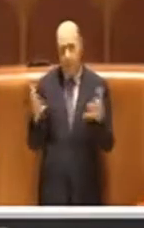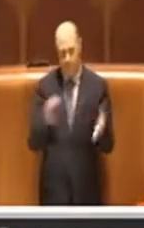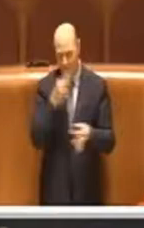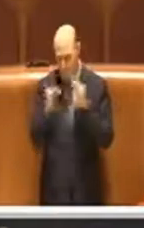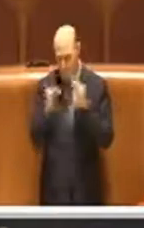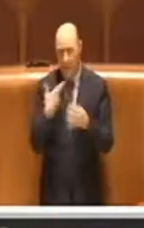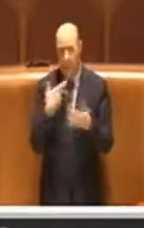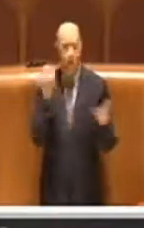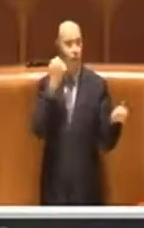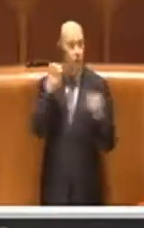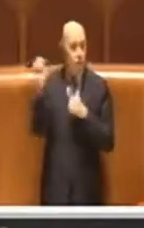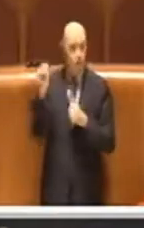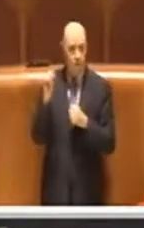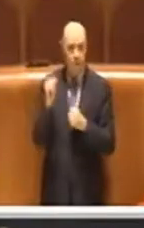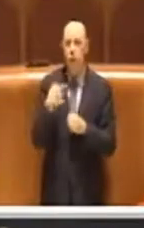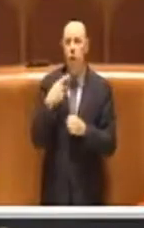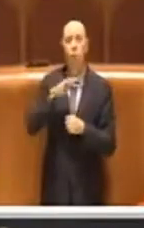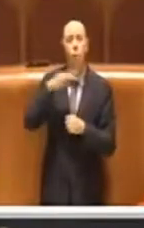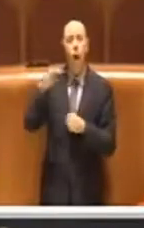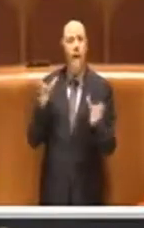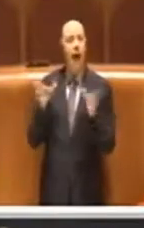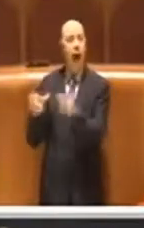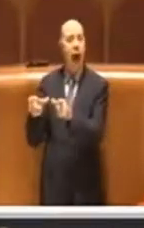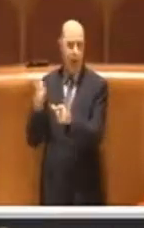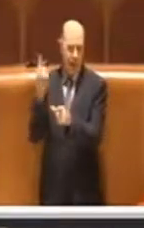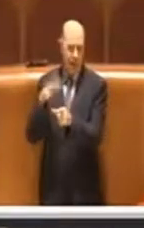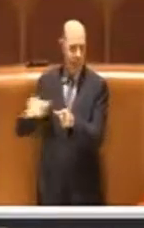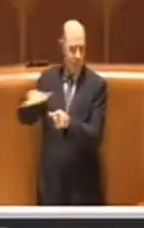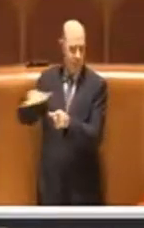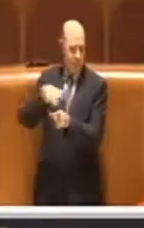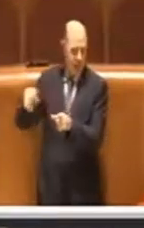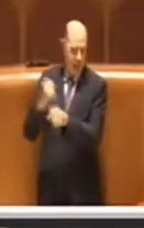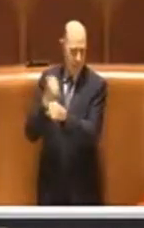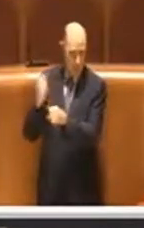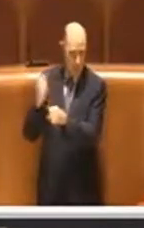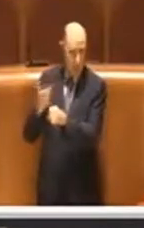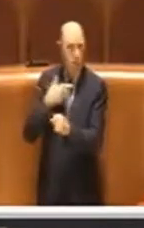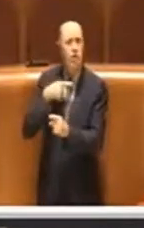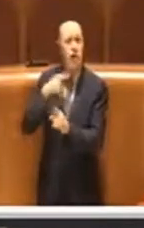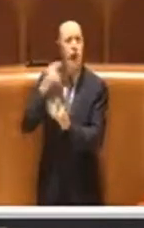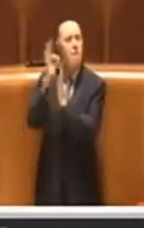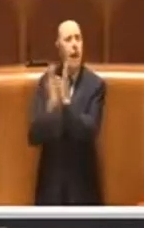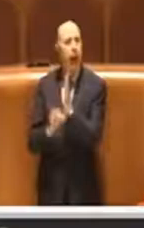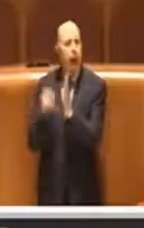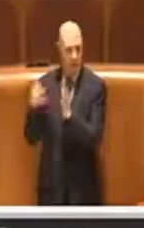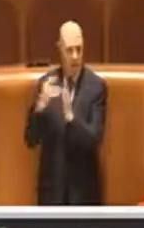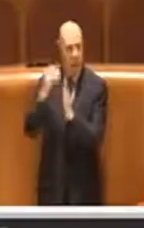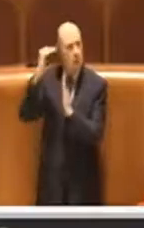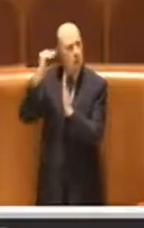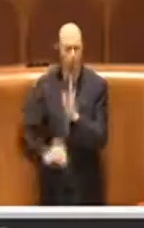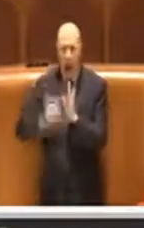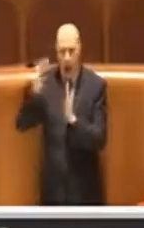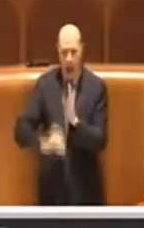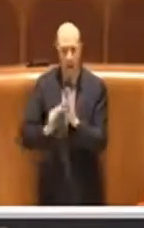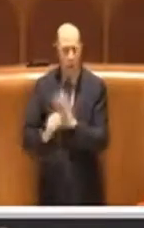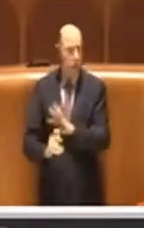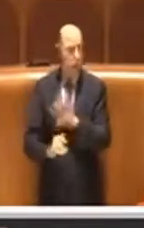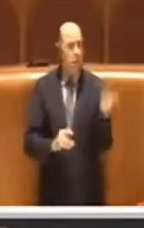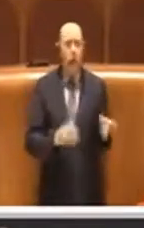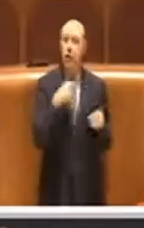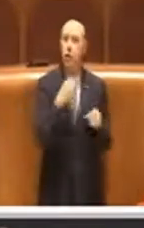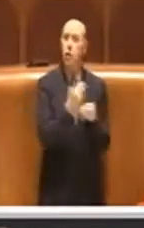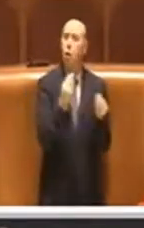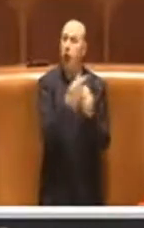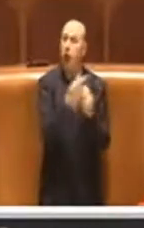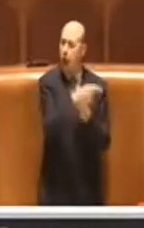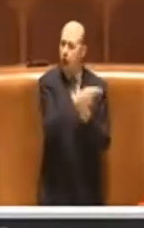sostanza, la famosa quartaria, ovvero una serie di lavoratori che hanno dei parametri molto più bassi rispetto a una parte dei